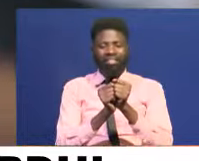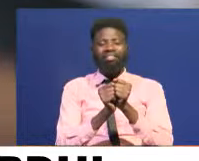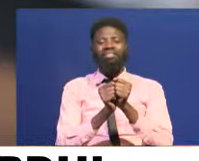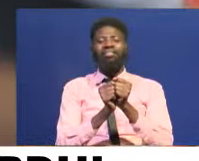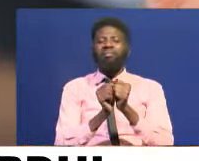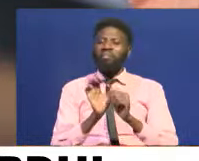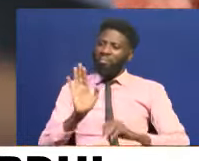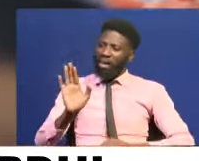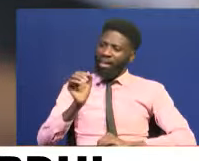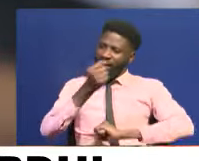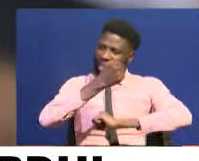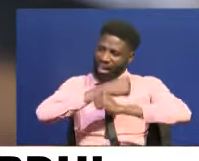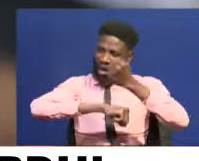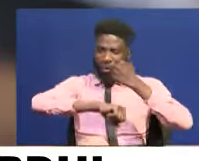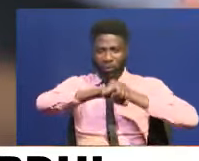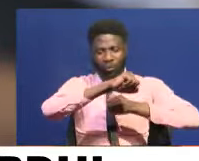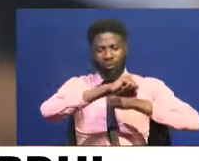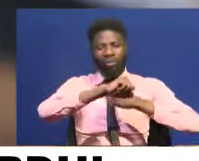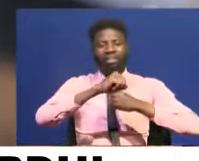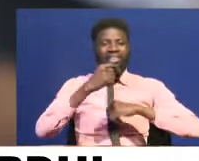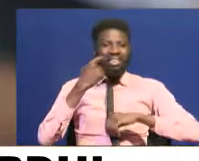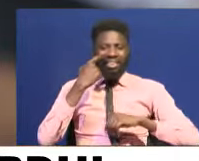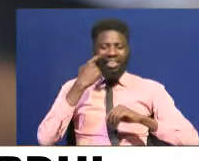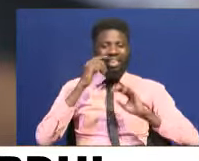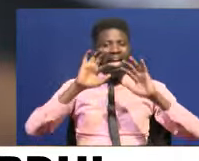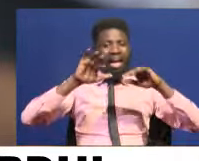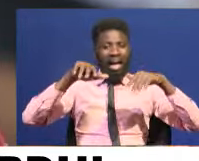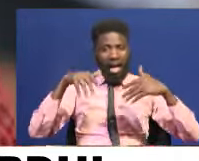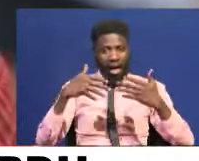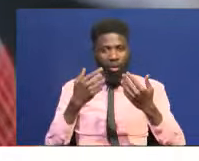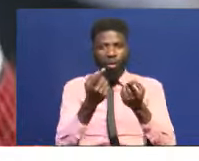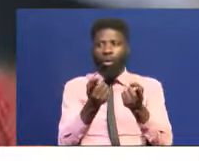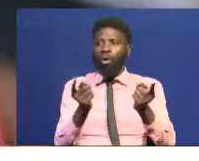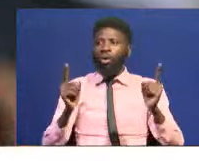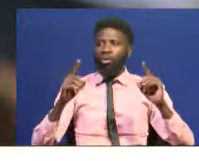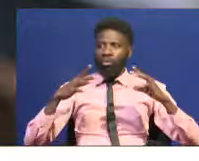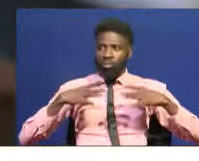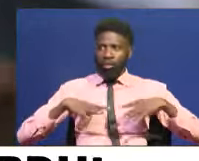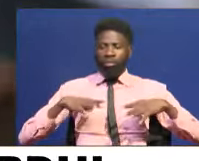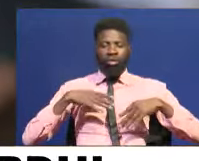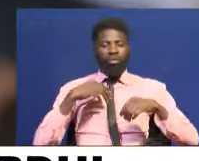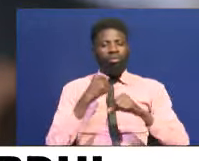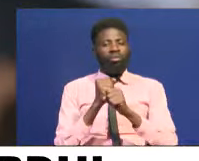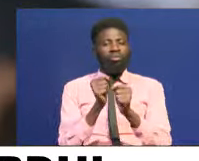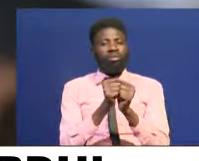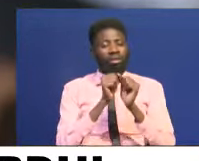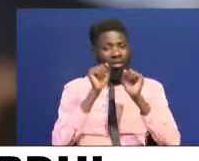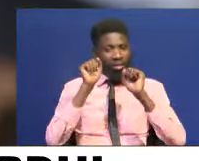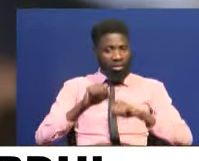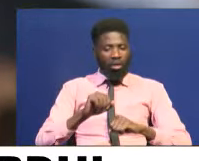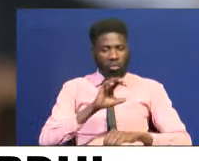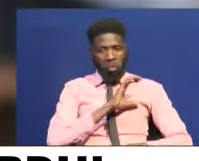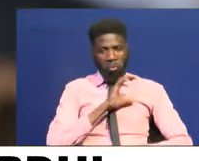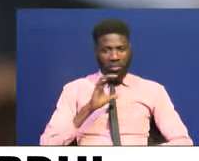wakitafuta ile njia ya kuweka kila mtu kwa hii kazi. Makofi kwa kamati.